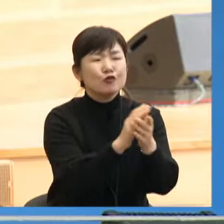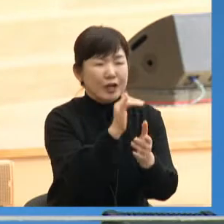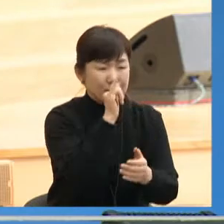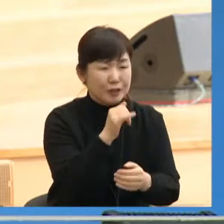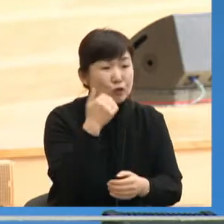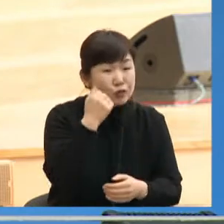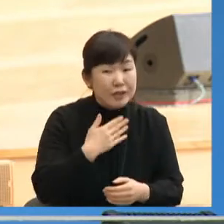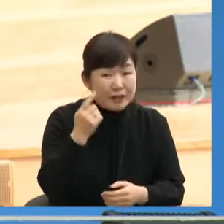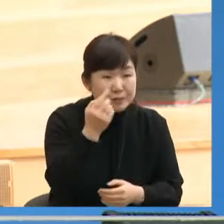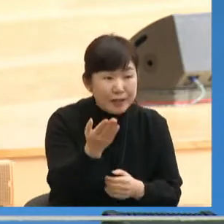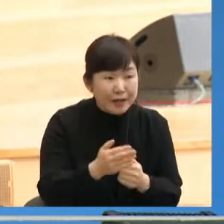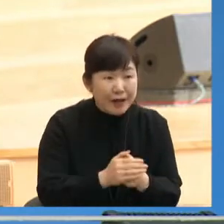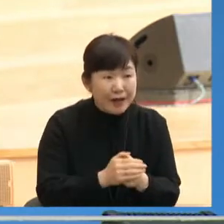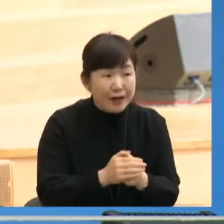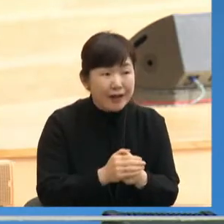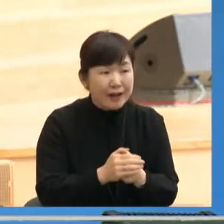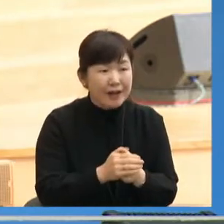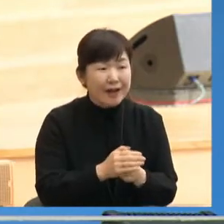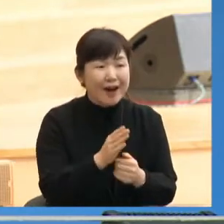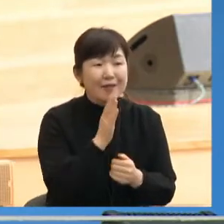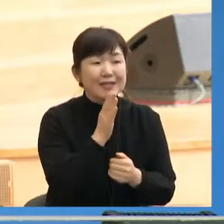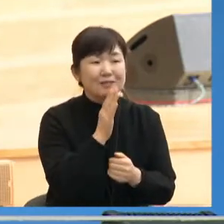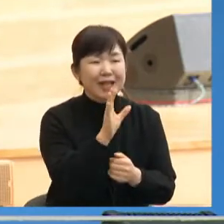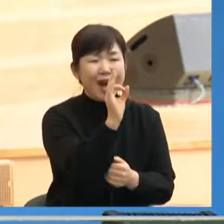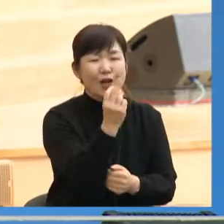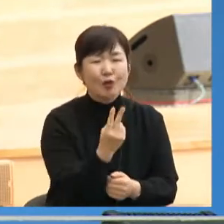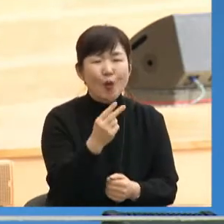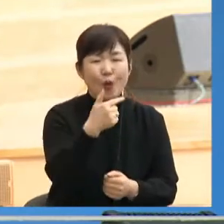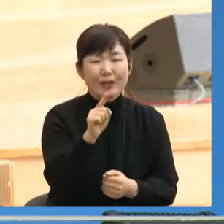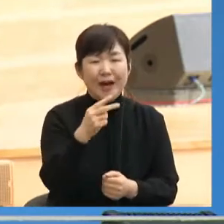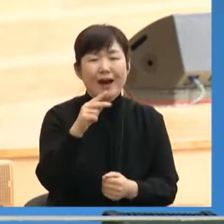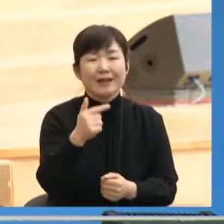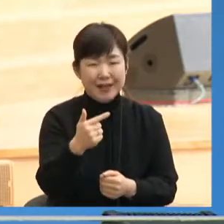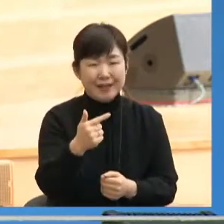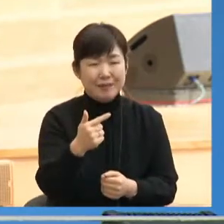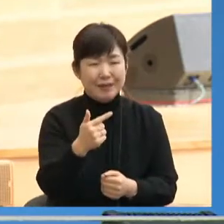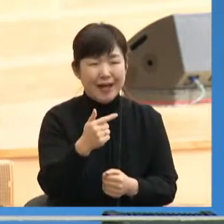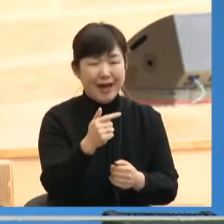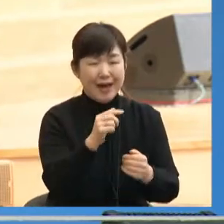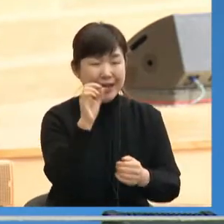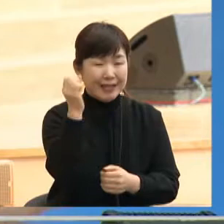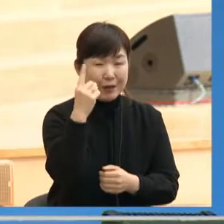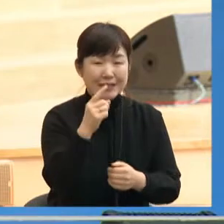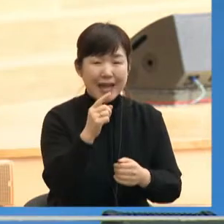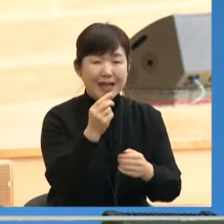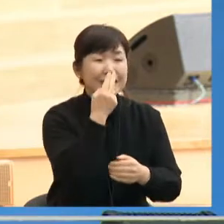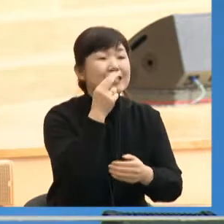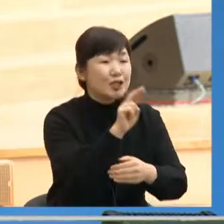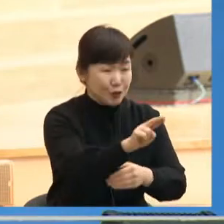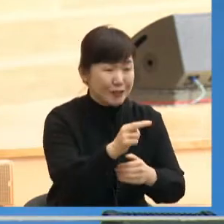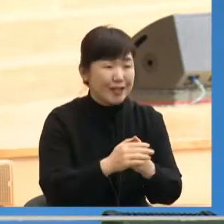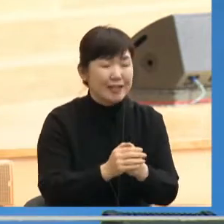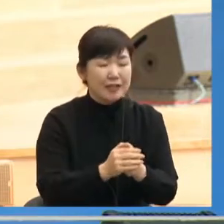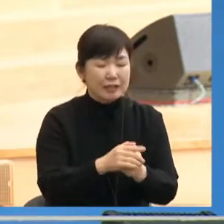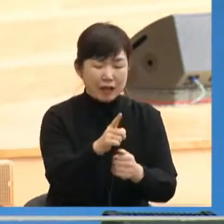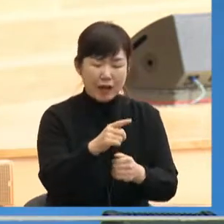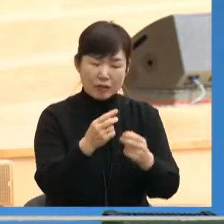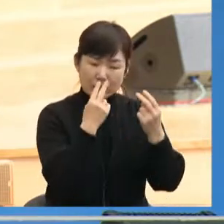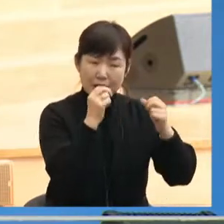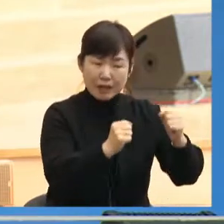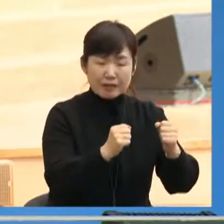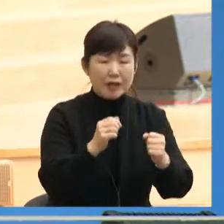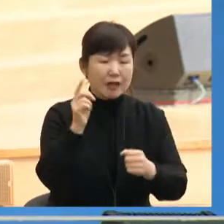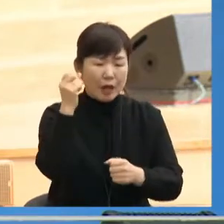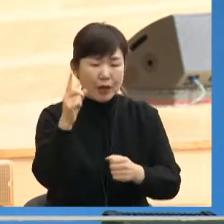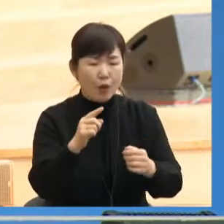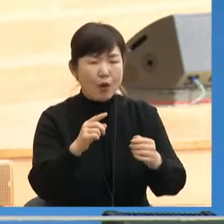누구죠? 아, 네, 맞습니다. 요나단입니다. 이 요나단이 살아있을 때 다윗과 언약을 맺어요. 사무엘상 20장에